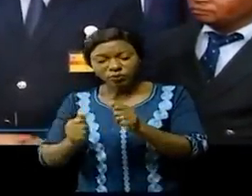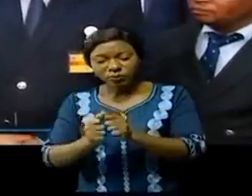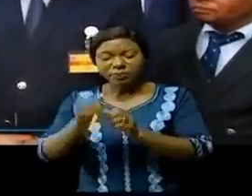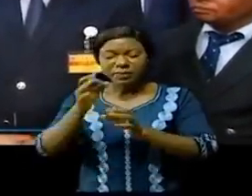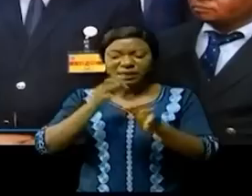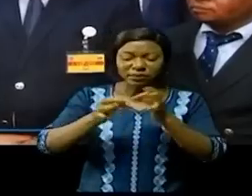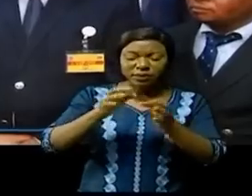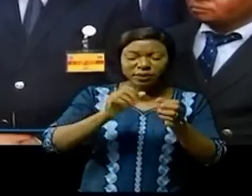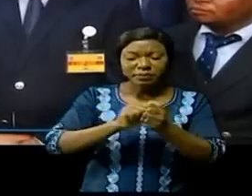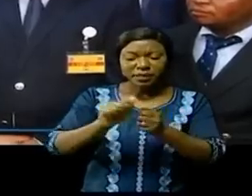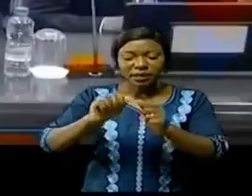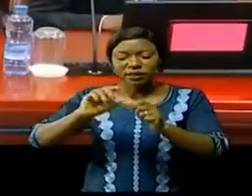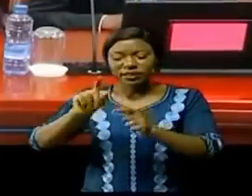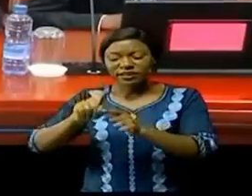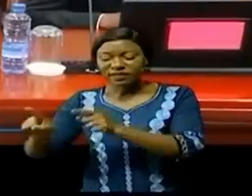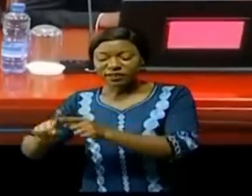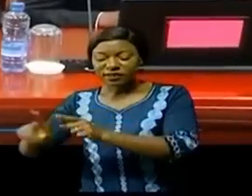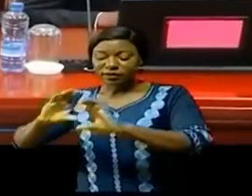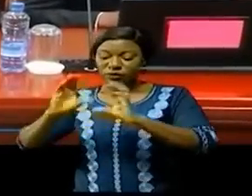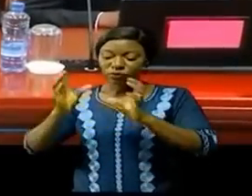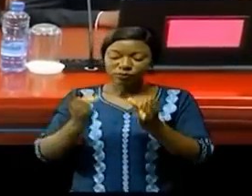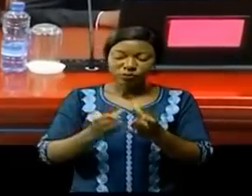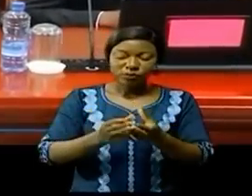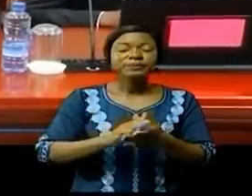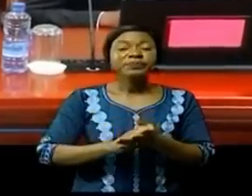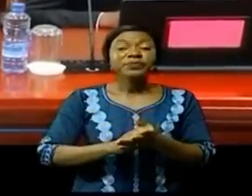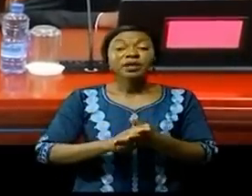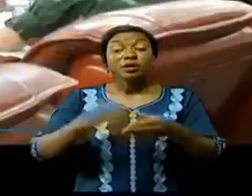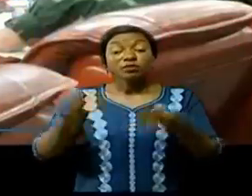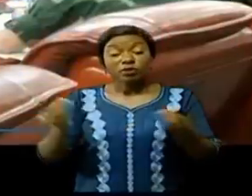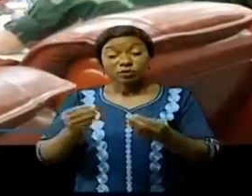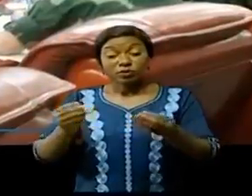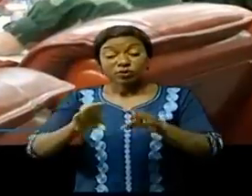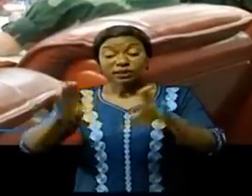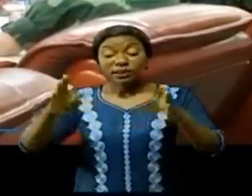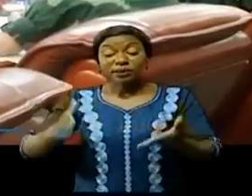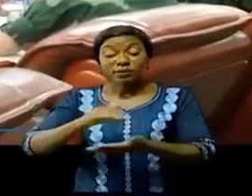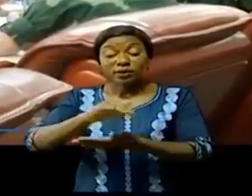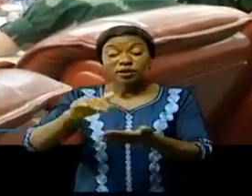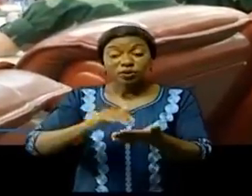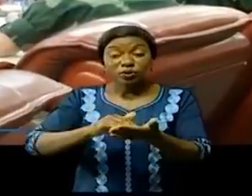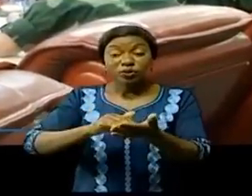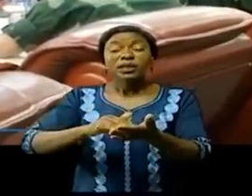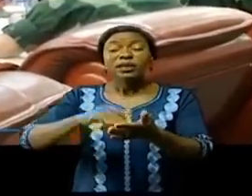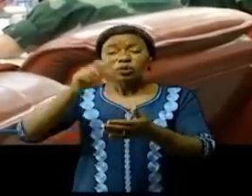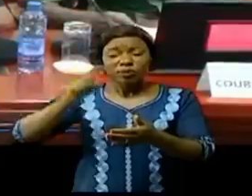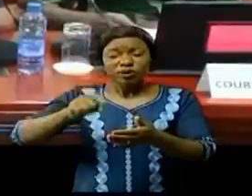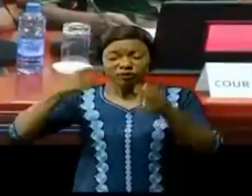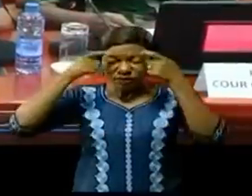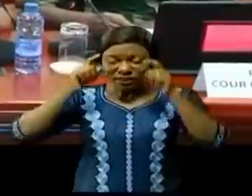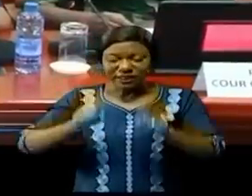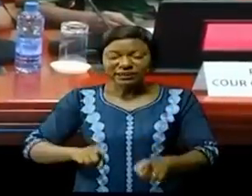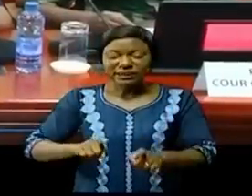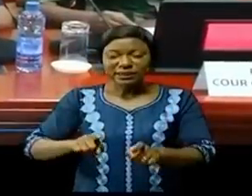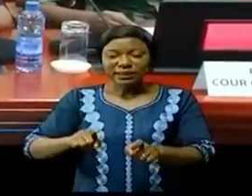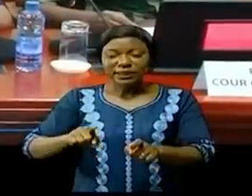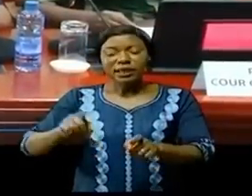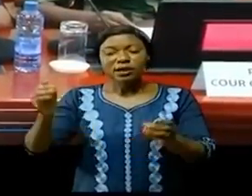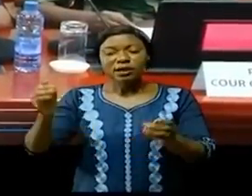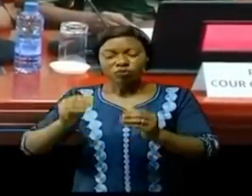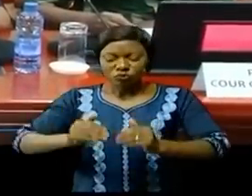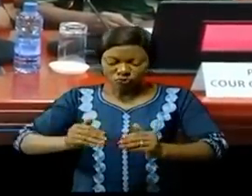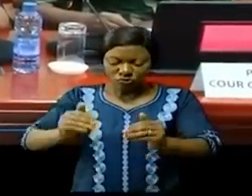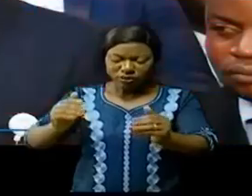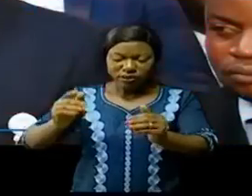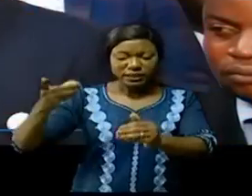par les différentes communautés. L'initiative de la convocation d'une table ronde devant décider de l'avenir de l'état de siège est vivement saluée par le caucus